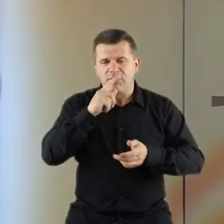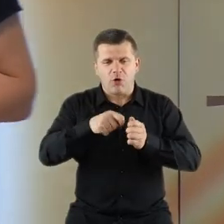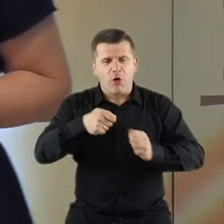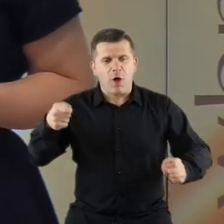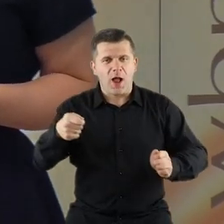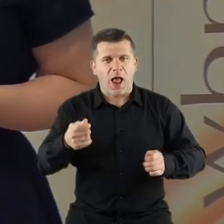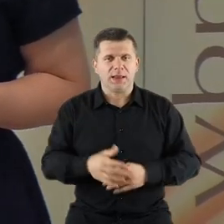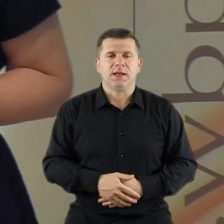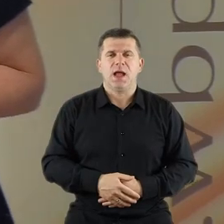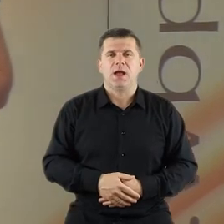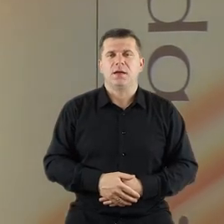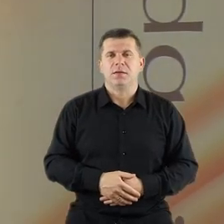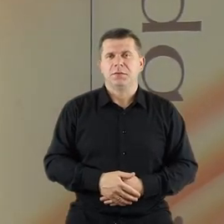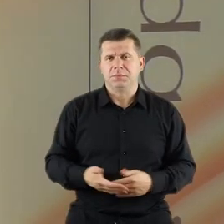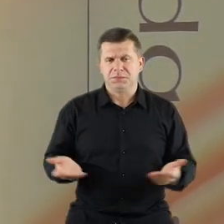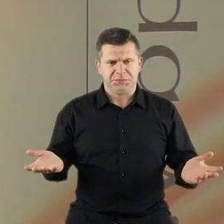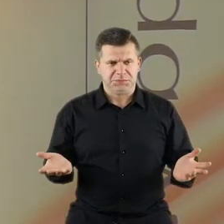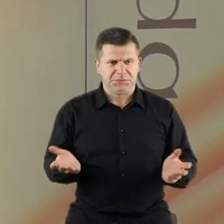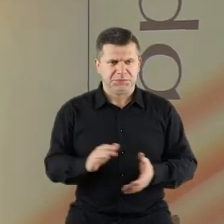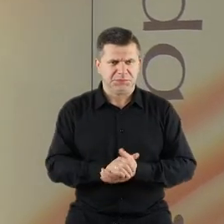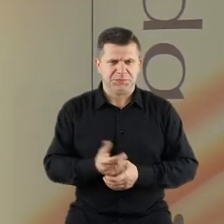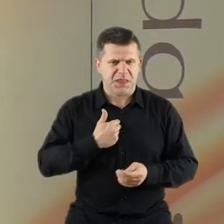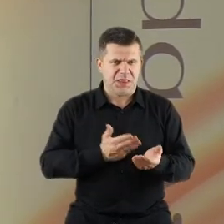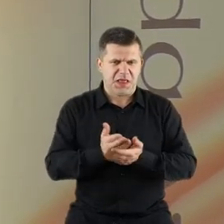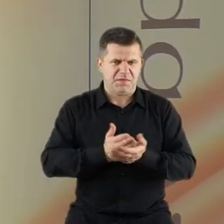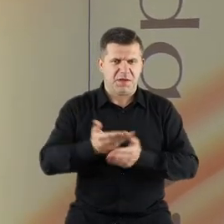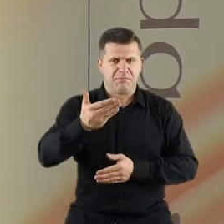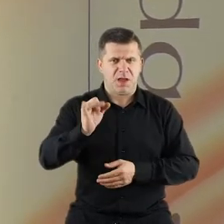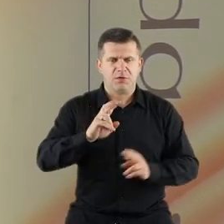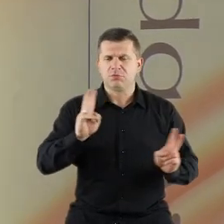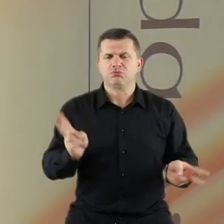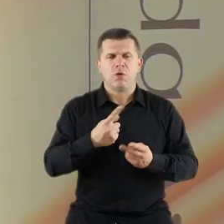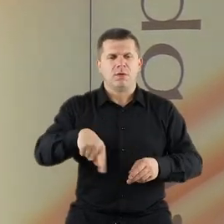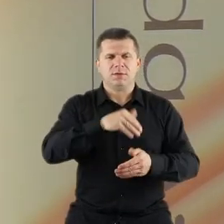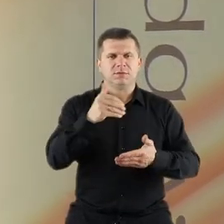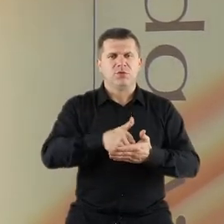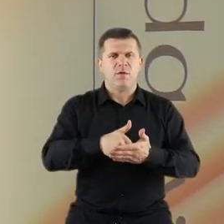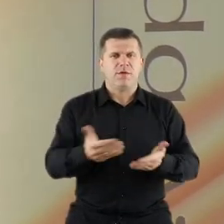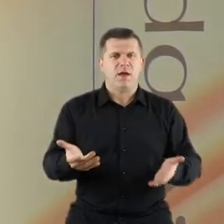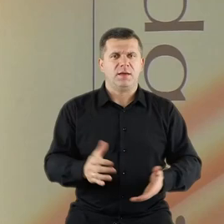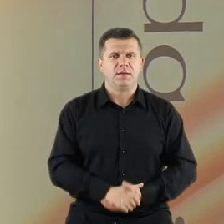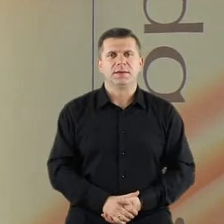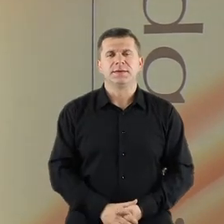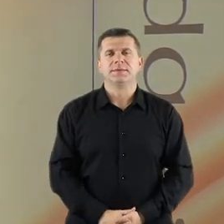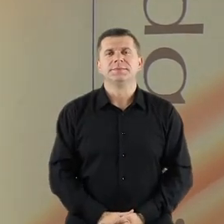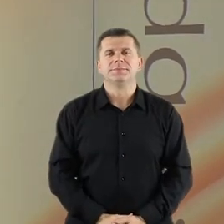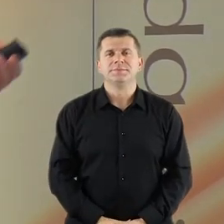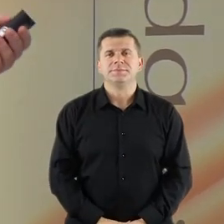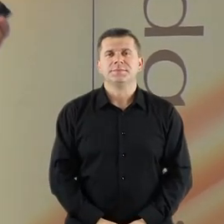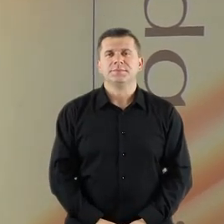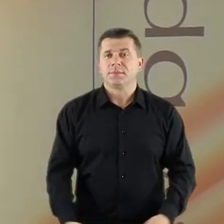kokardka No niby przecież w ogóle nie Wierzymy w magię więc skąd te zachowania teraz